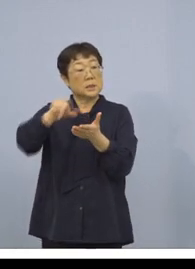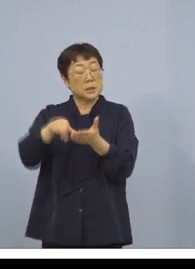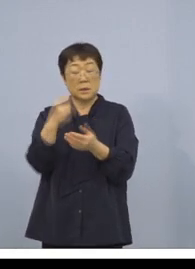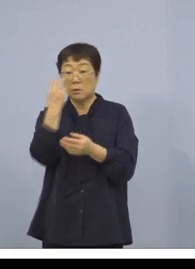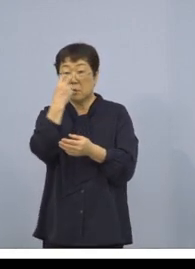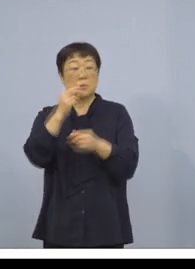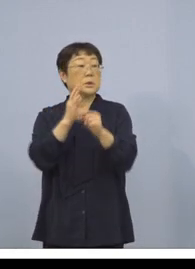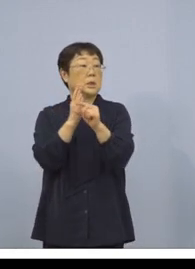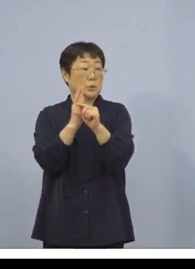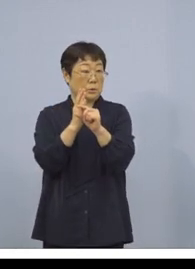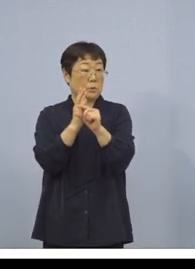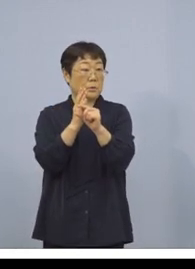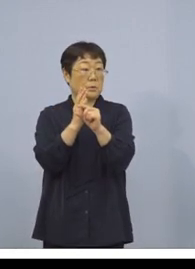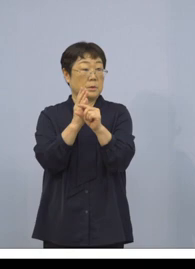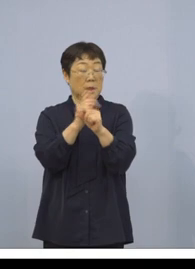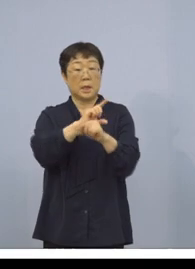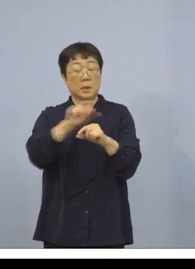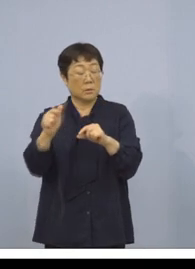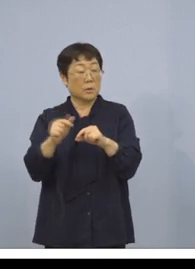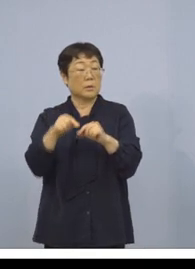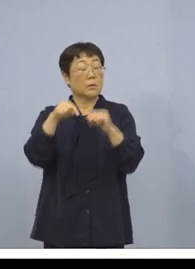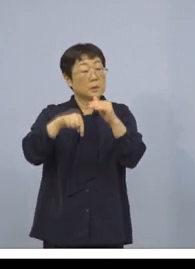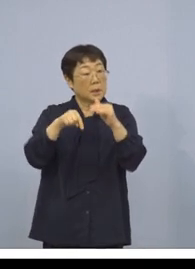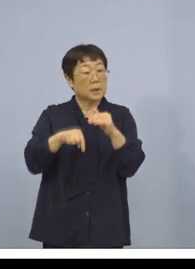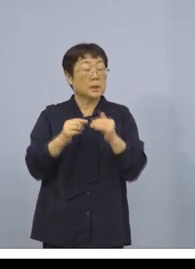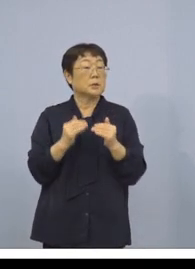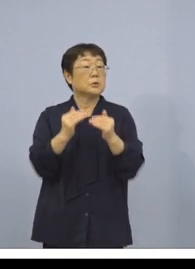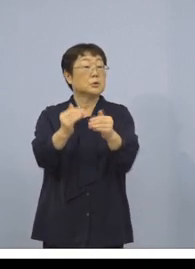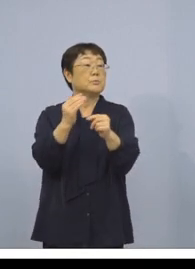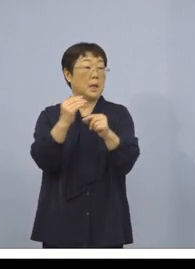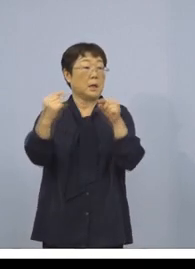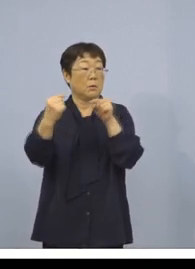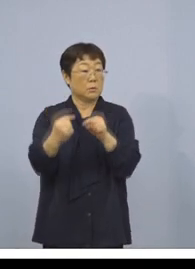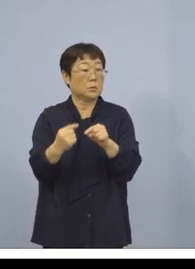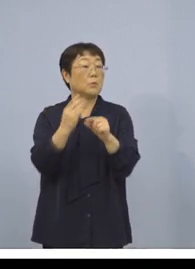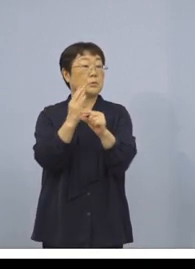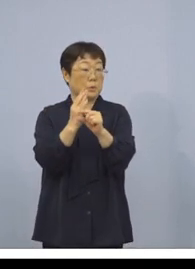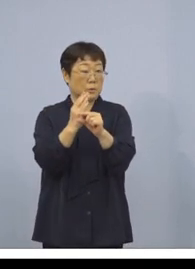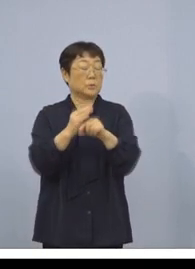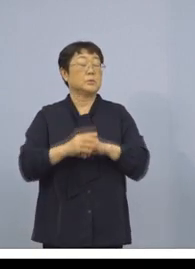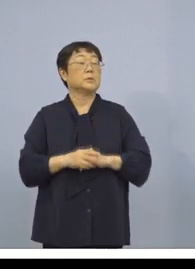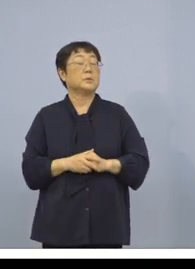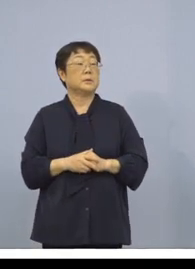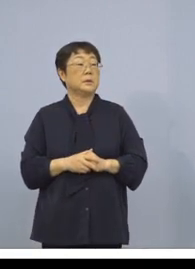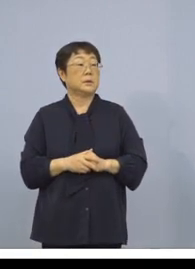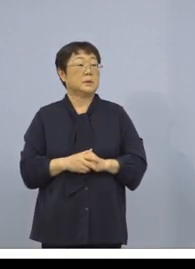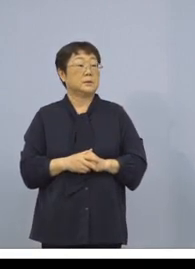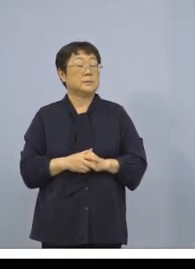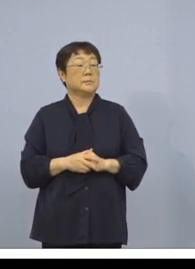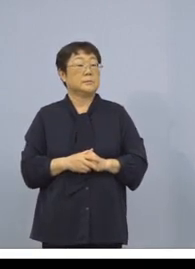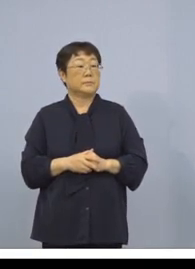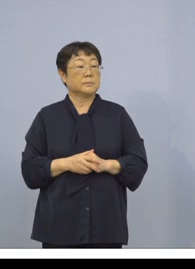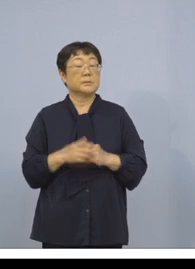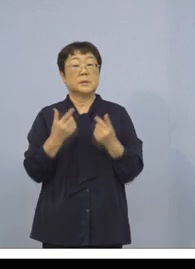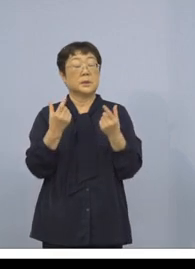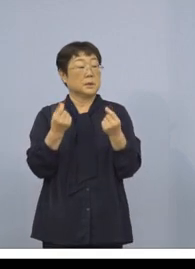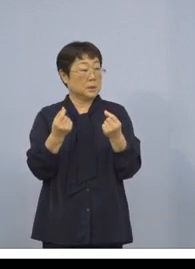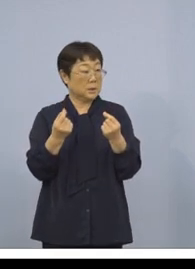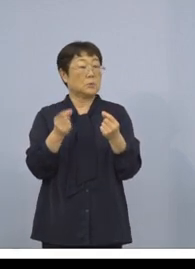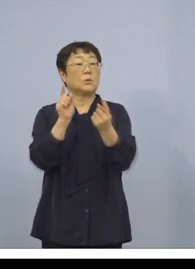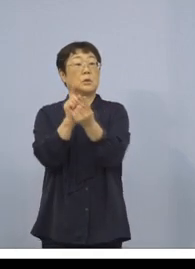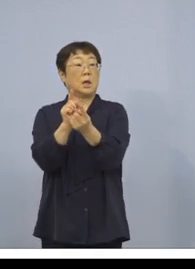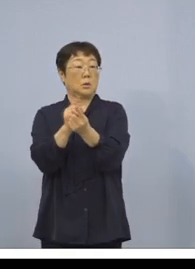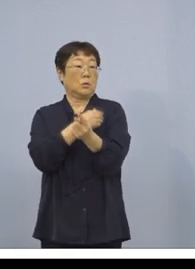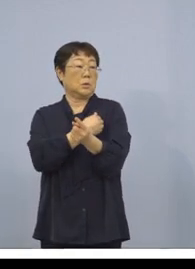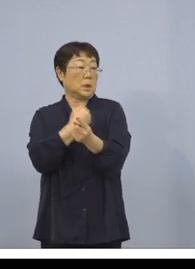ました。いろいろ水面下で交渉を進めてきましたけれどもですね、そういったものにもですね、しっかりと対